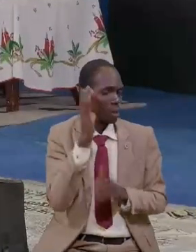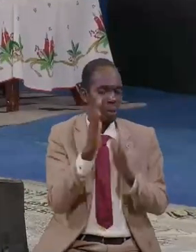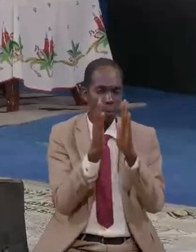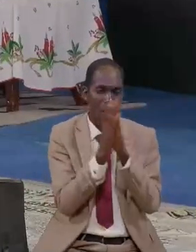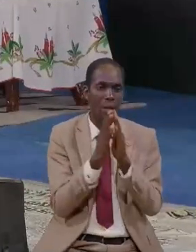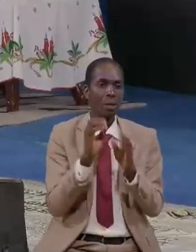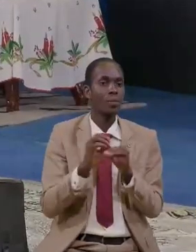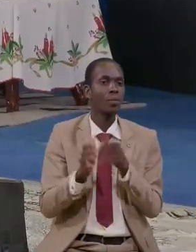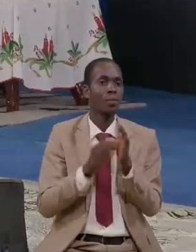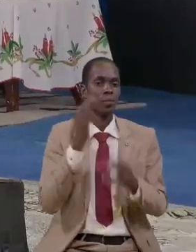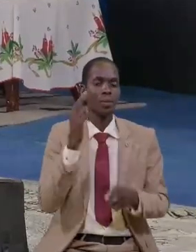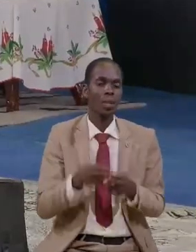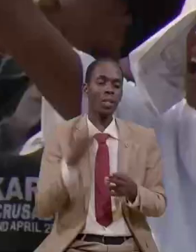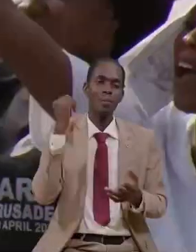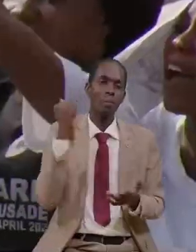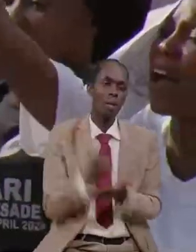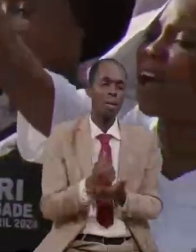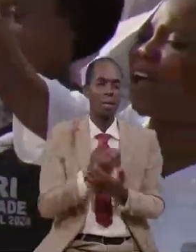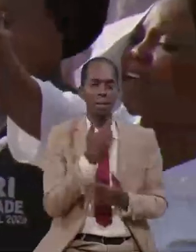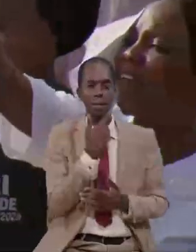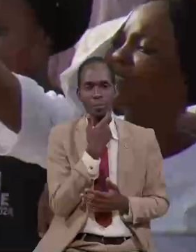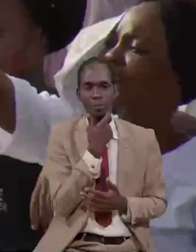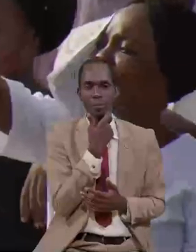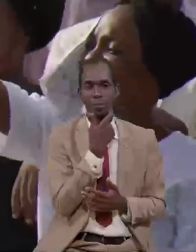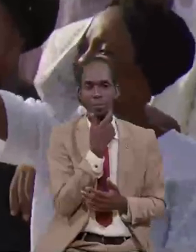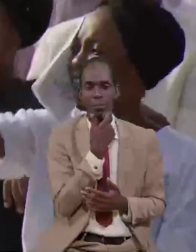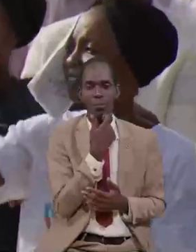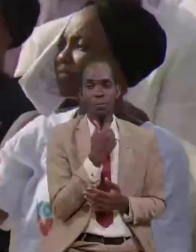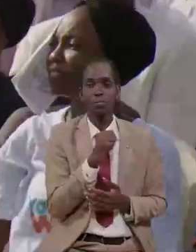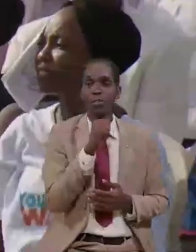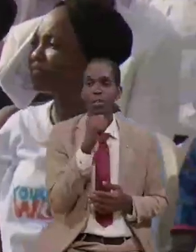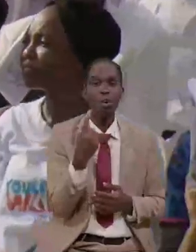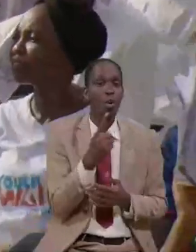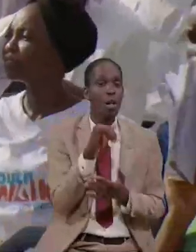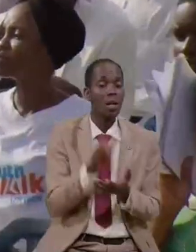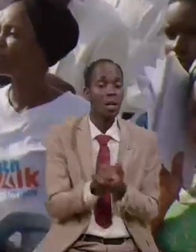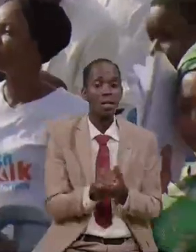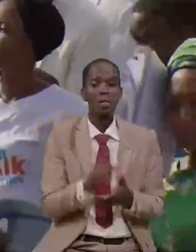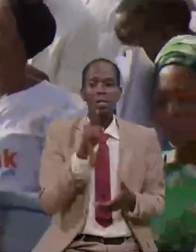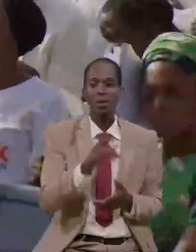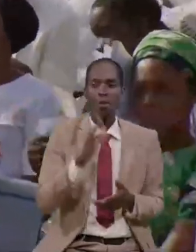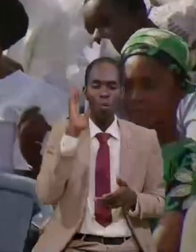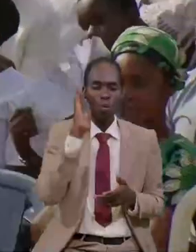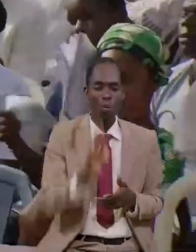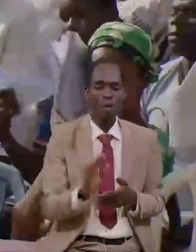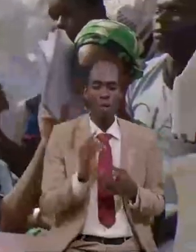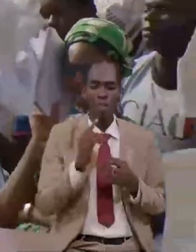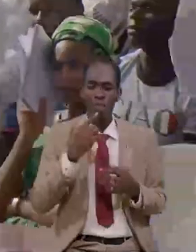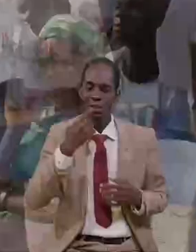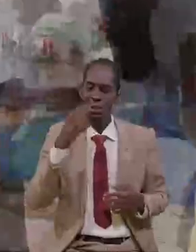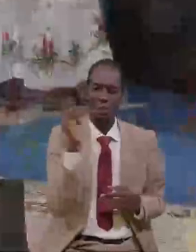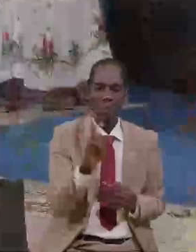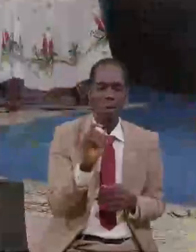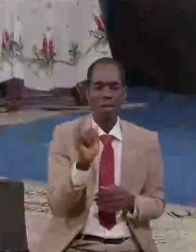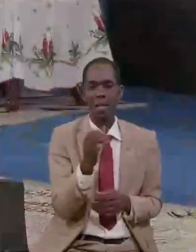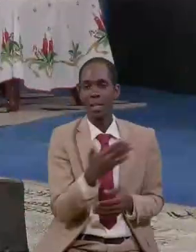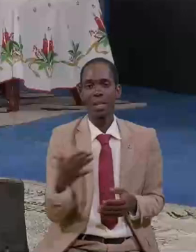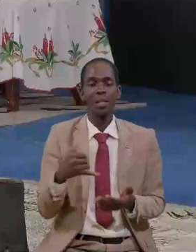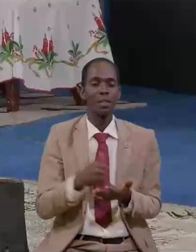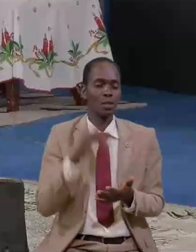Amen. tu vas décréter une chose et elle